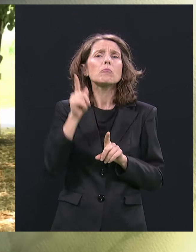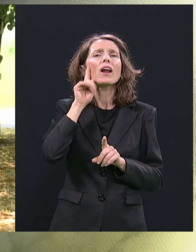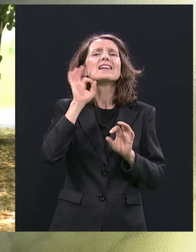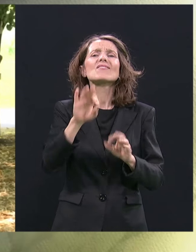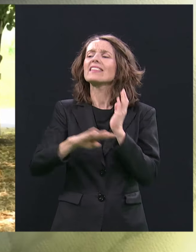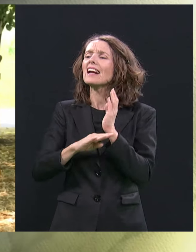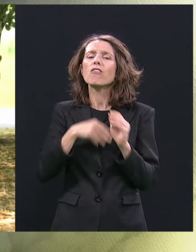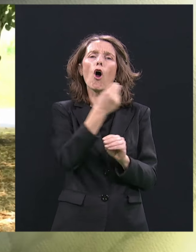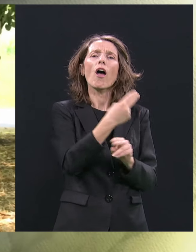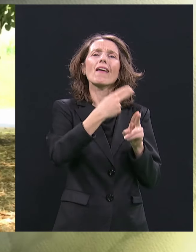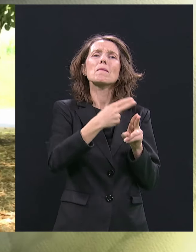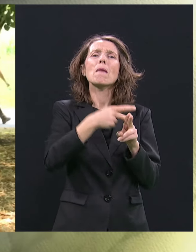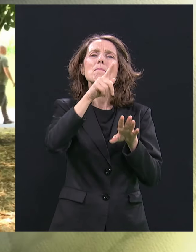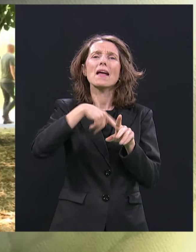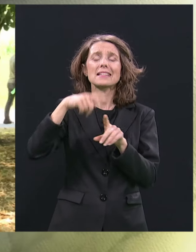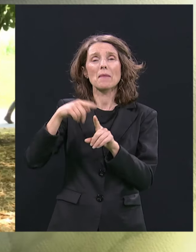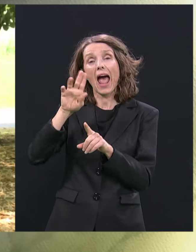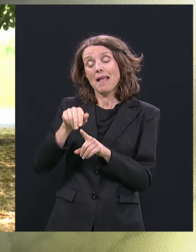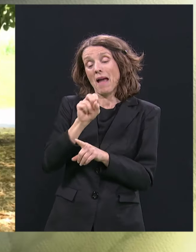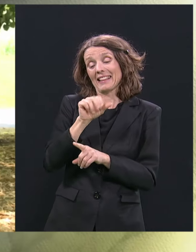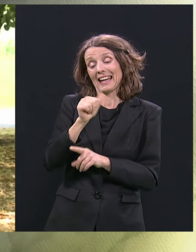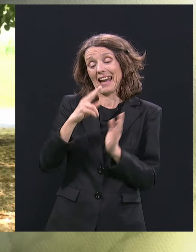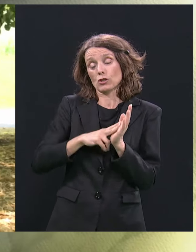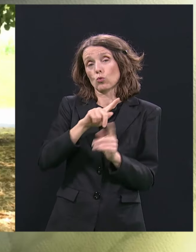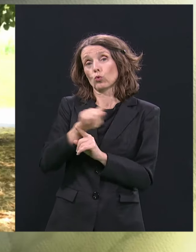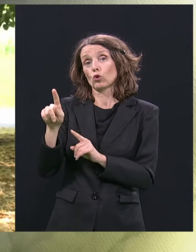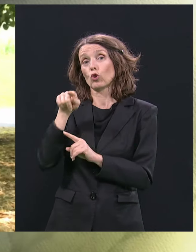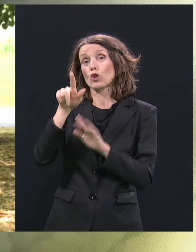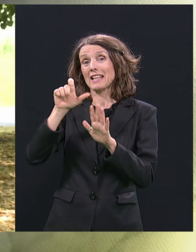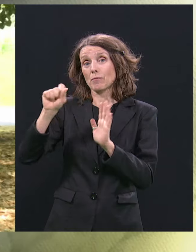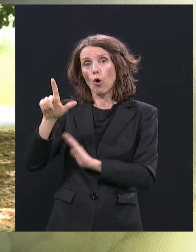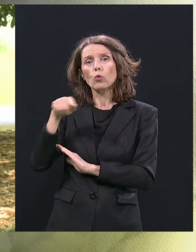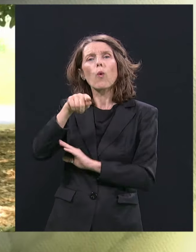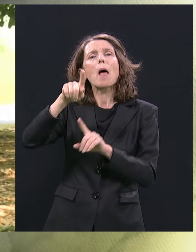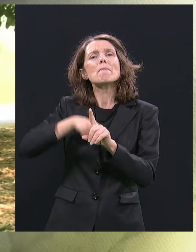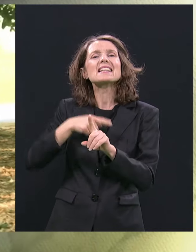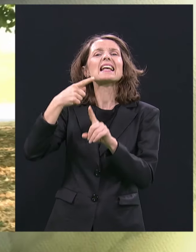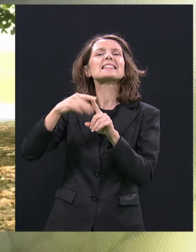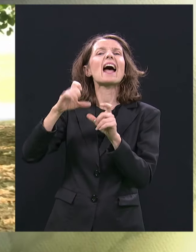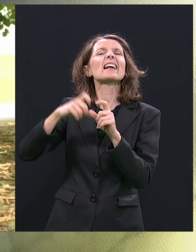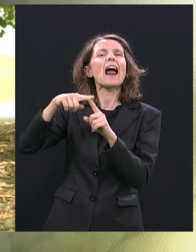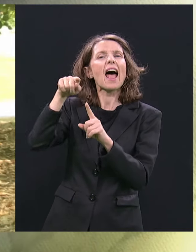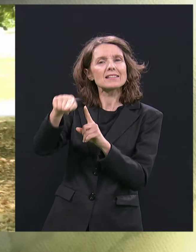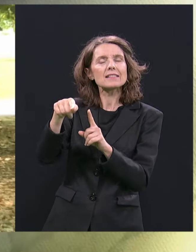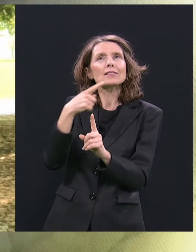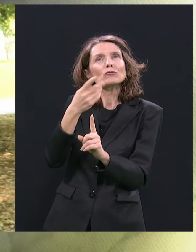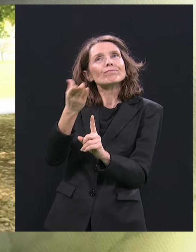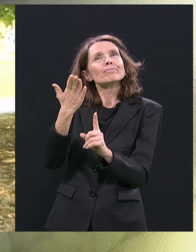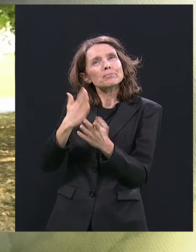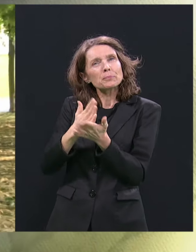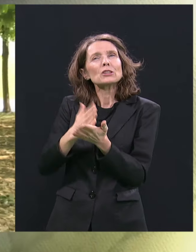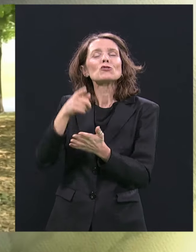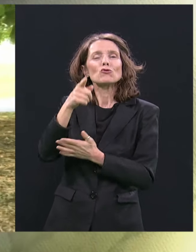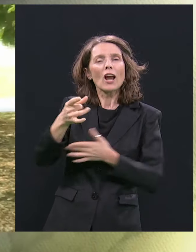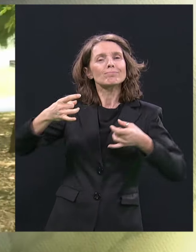hrasta, koji je trajao od 13. juna do 7. jula, očekivala se blagodet i sreća. Žir mu je omogućio da bude